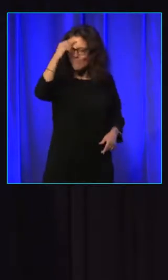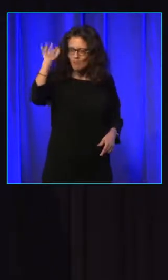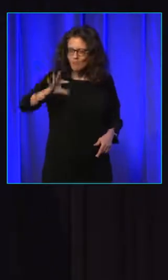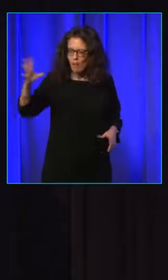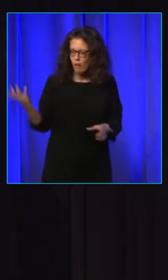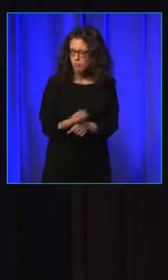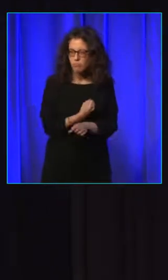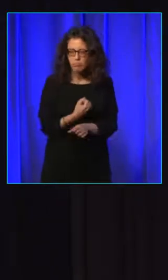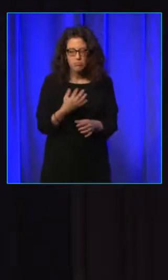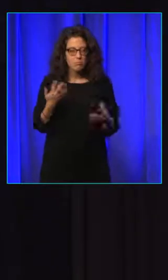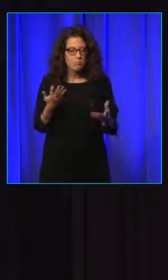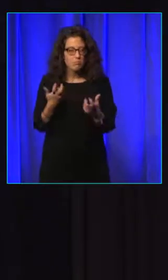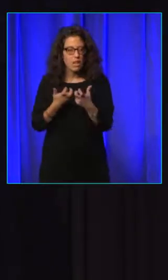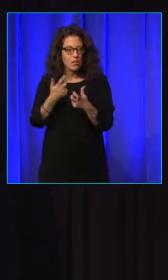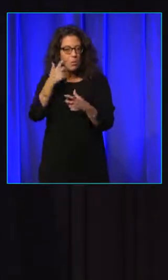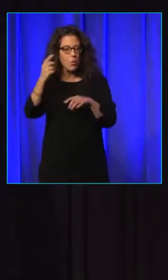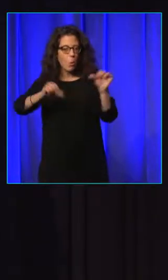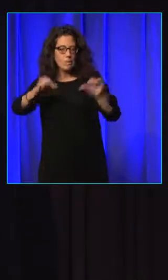une compétition importante?